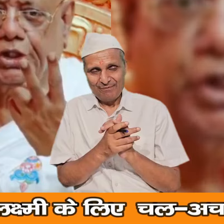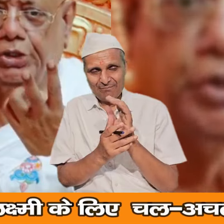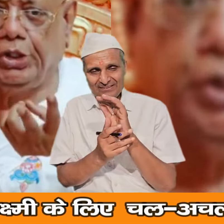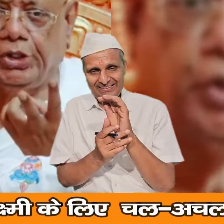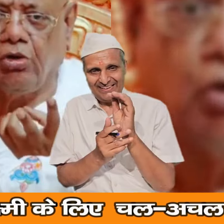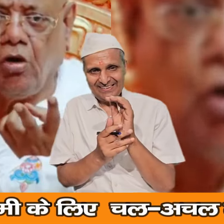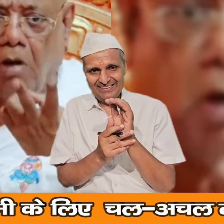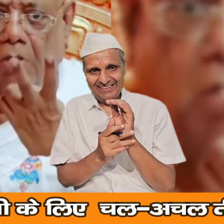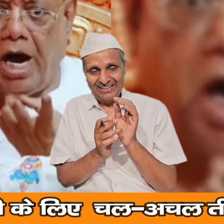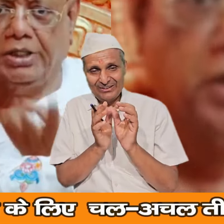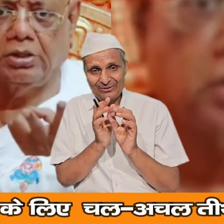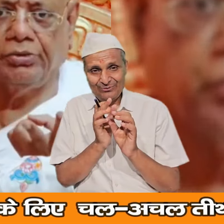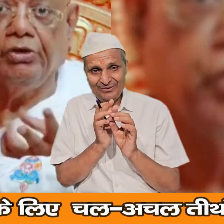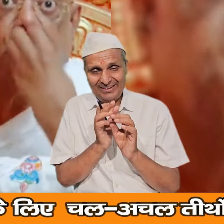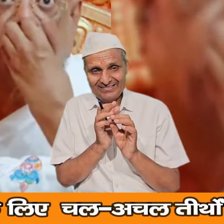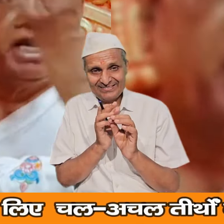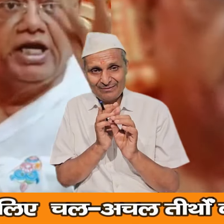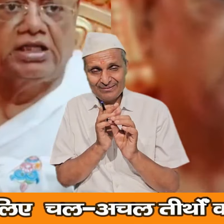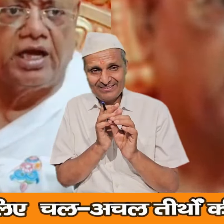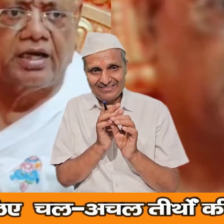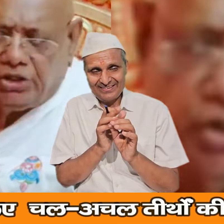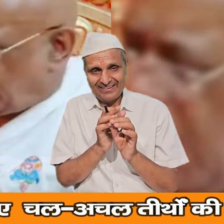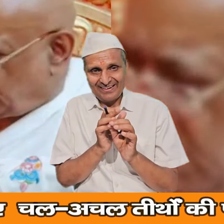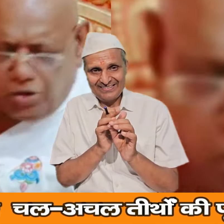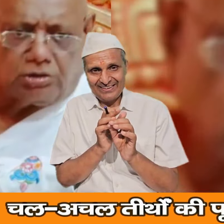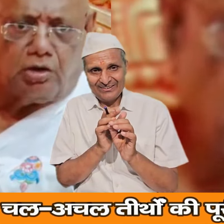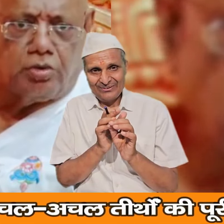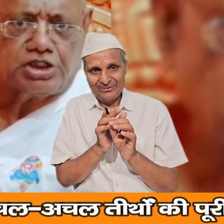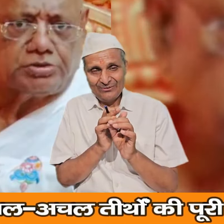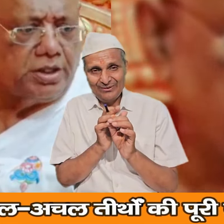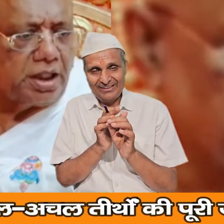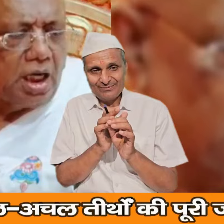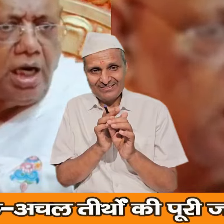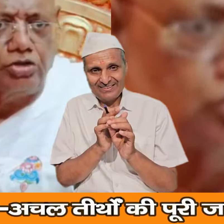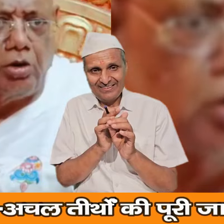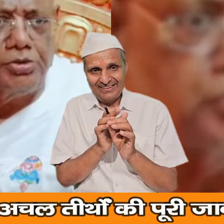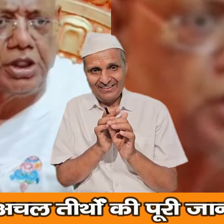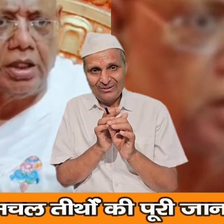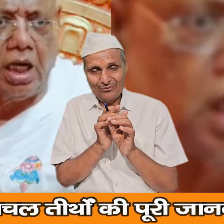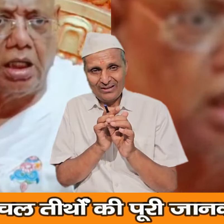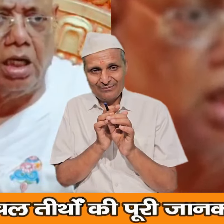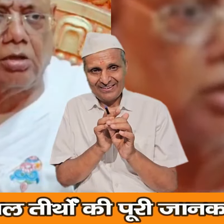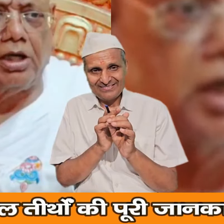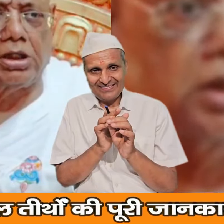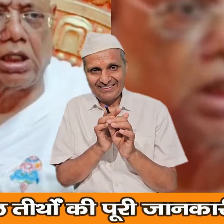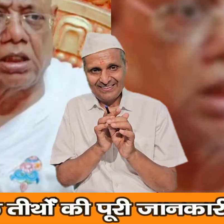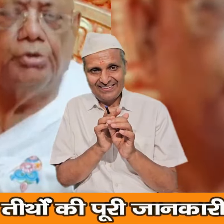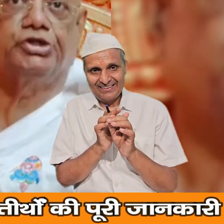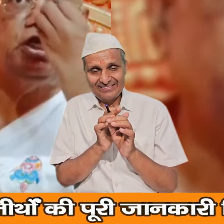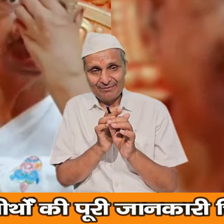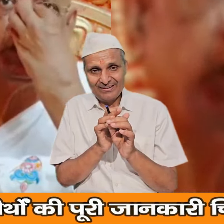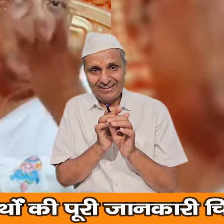है पर आप में से यह नहीं जानते कि उनकी जब राज था उनकी जब संसद थी उनका जब शासन